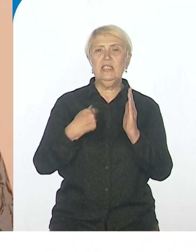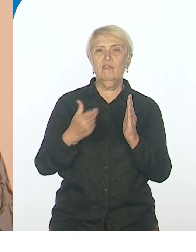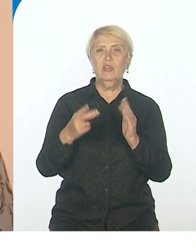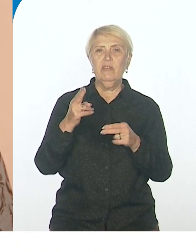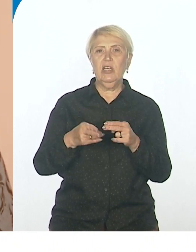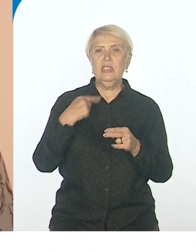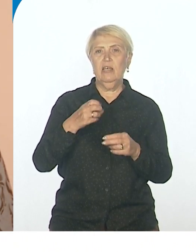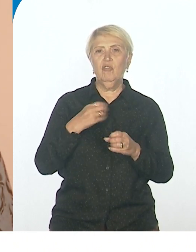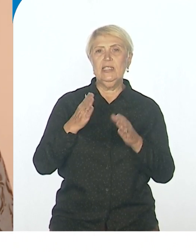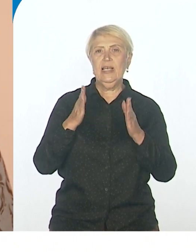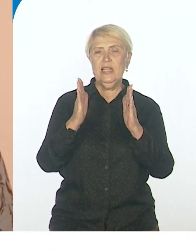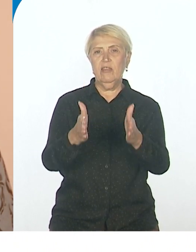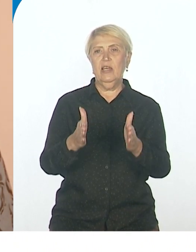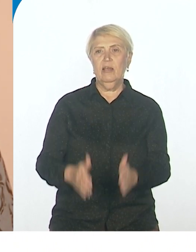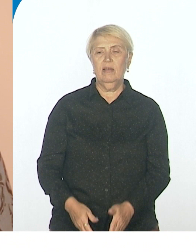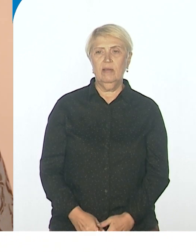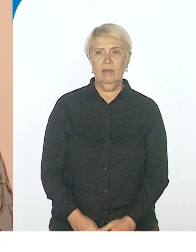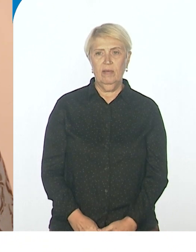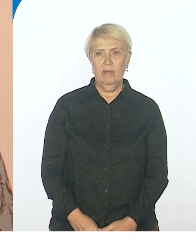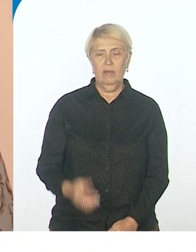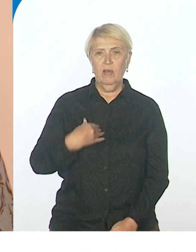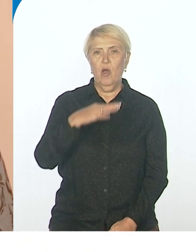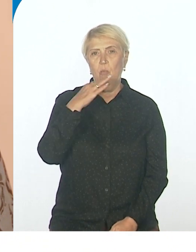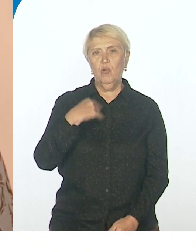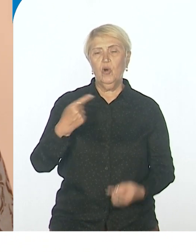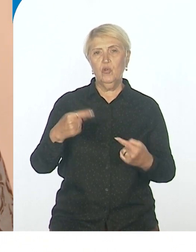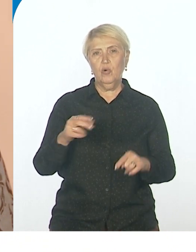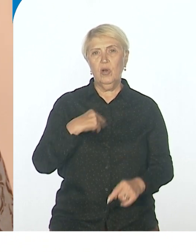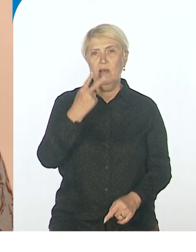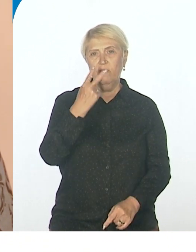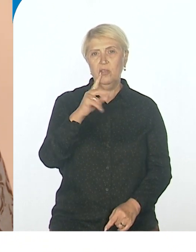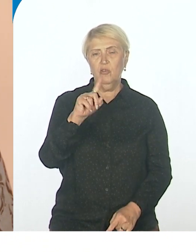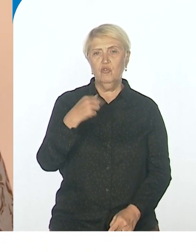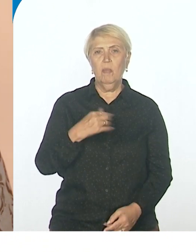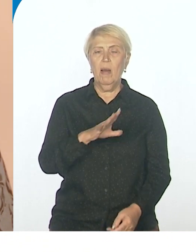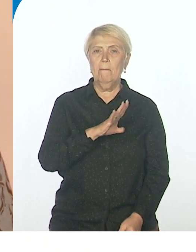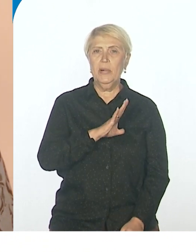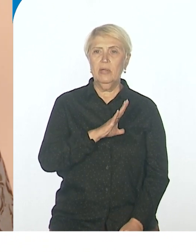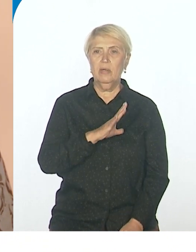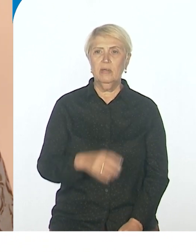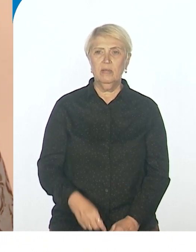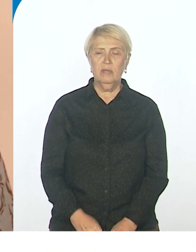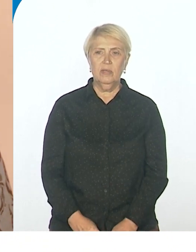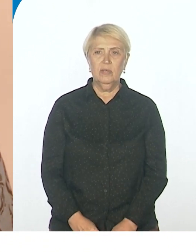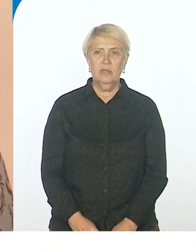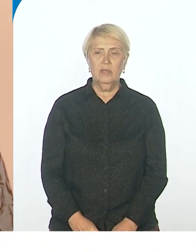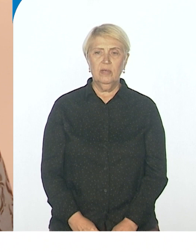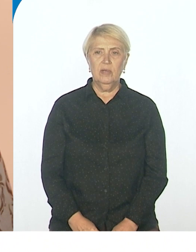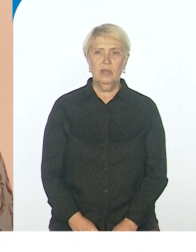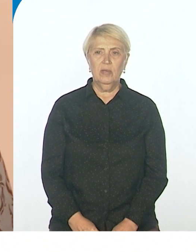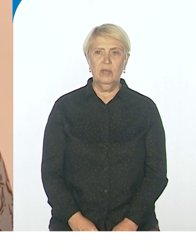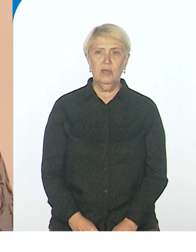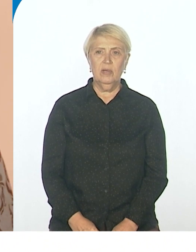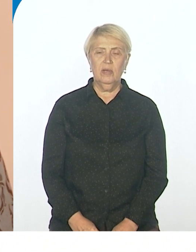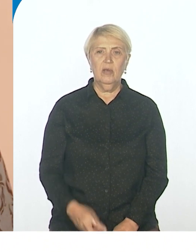сил. Вот. Ну и многое другое было, о чем, кажется, не принято говорить.